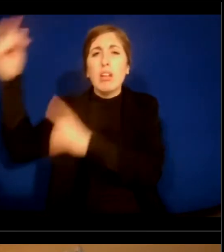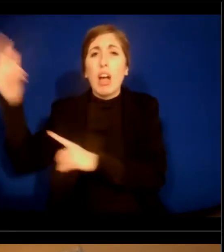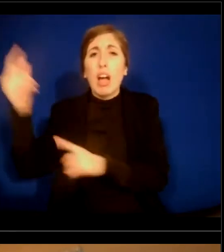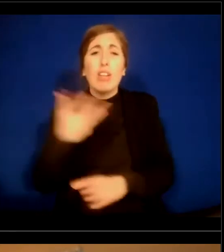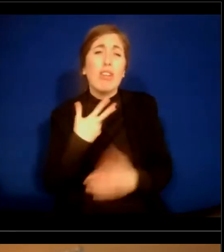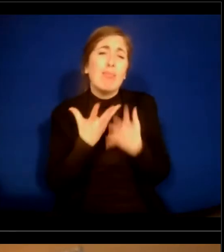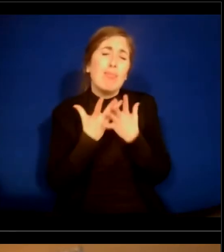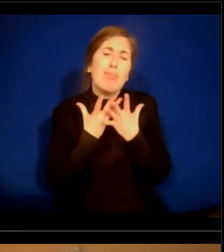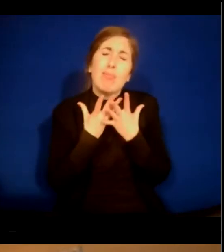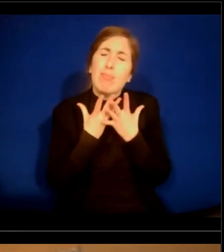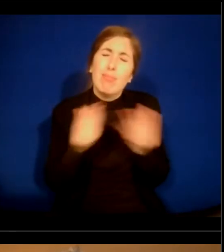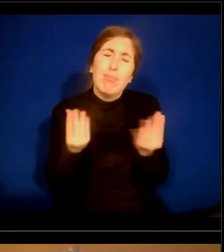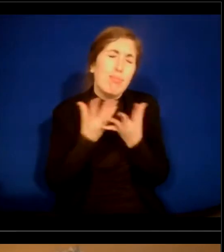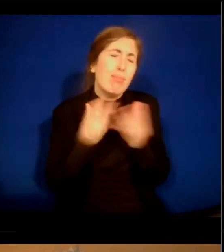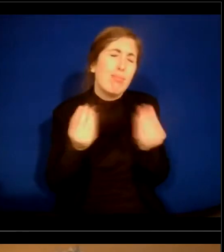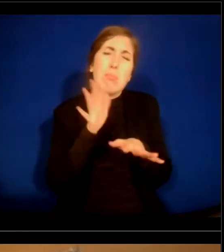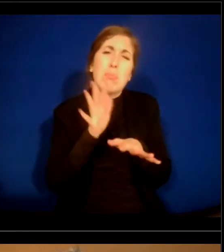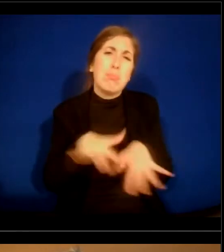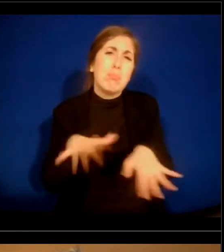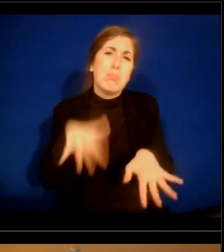tantissimi,